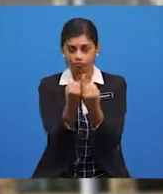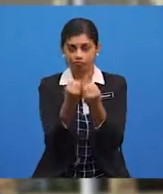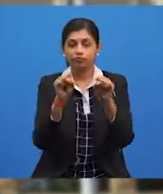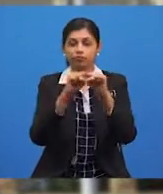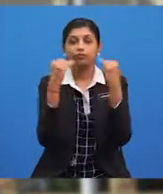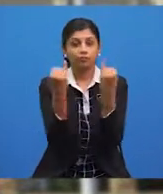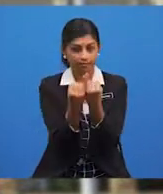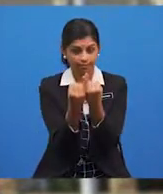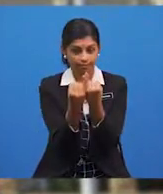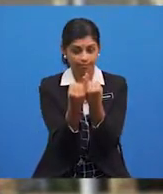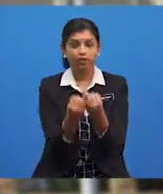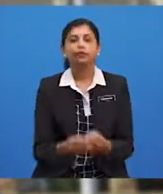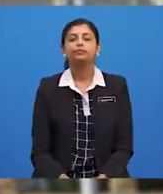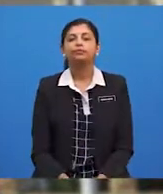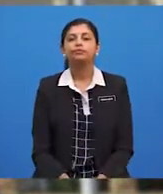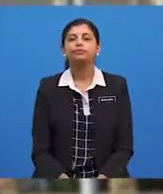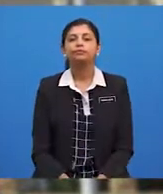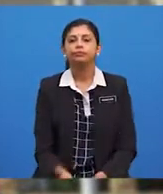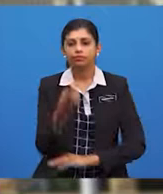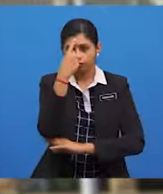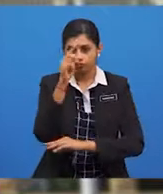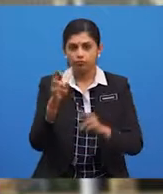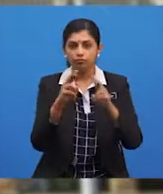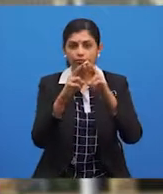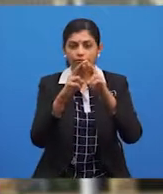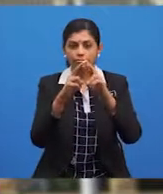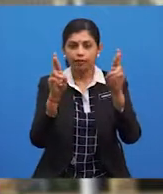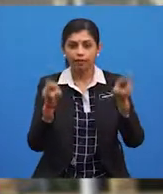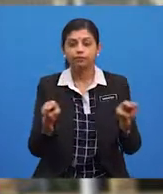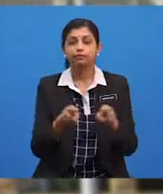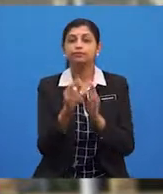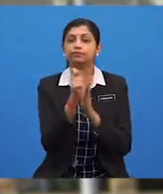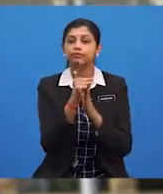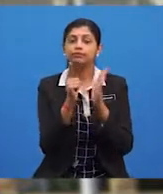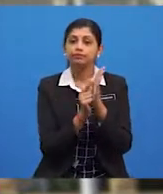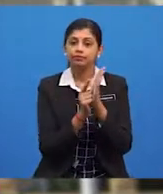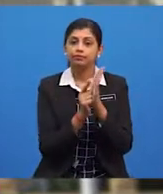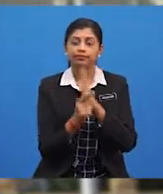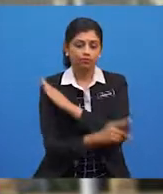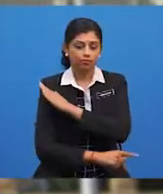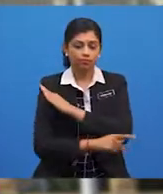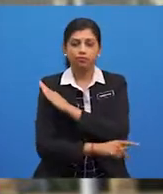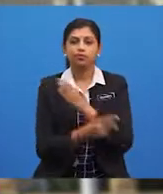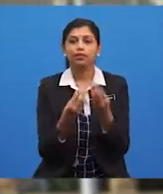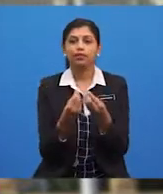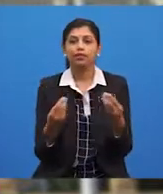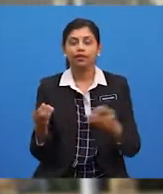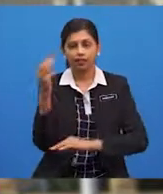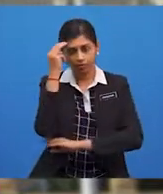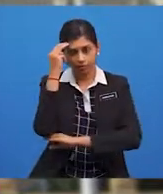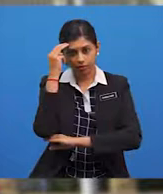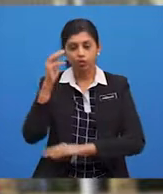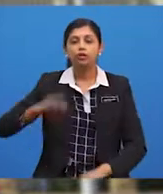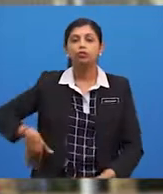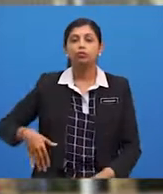ini ditubuhkan ialah untuk merangka perlembagaan bagi Persekutuan Tanah Melayu sebelum Tanah Melayu